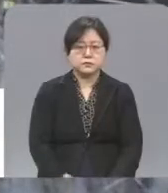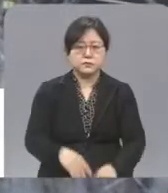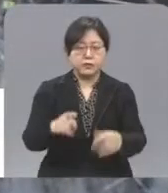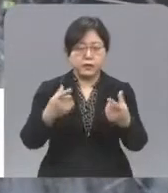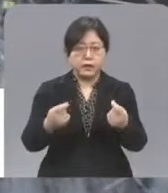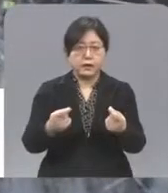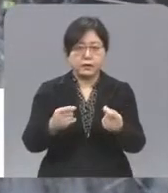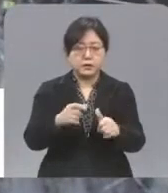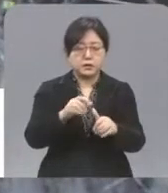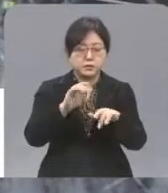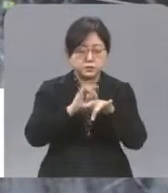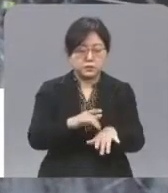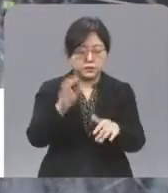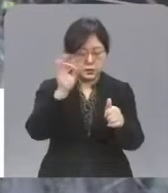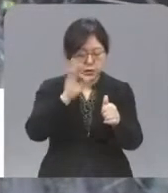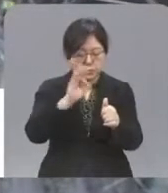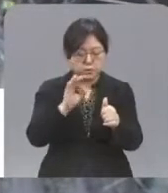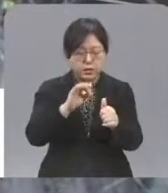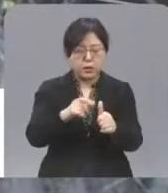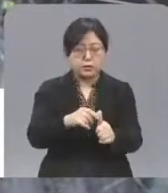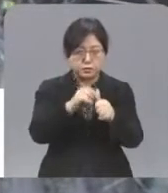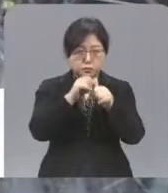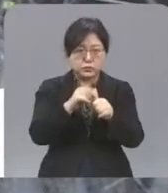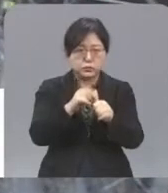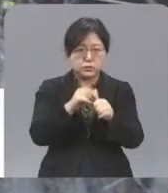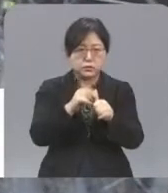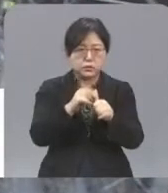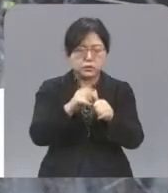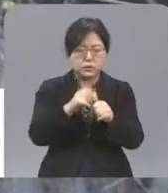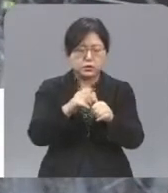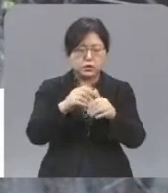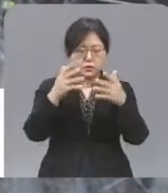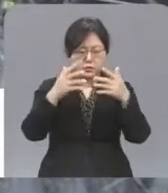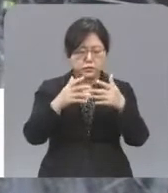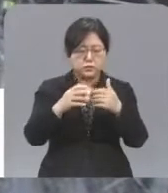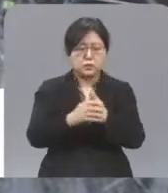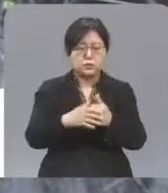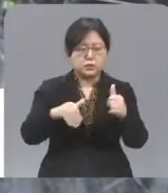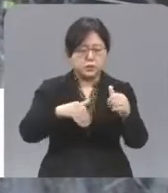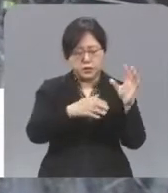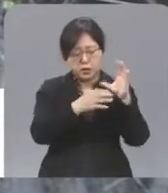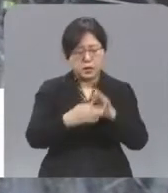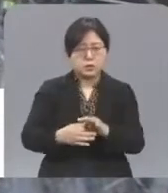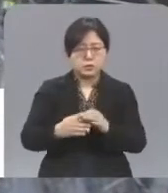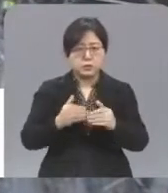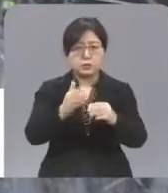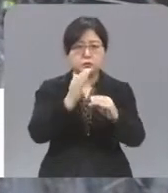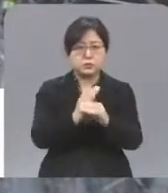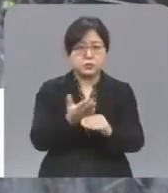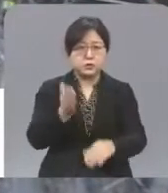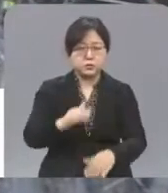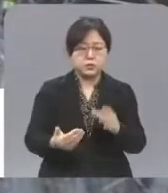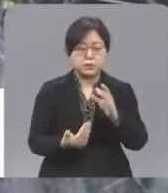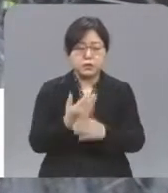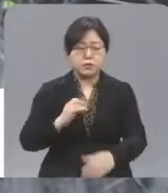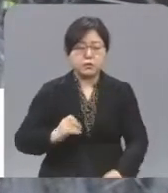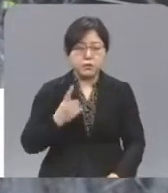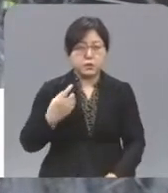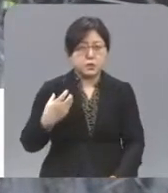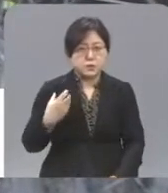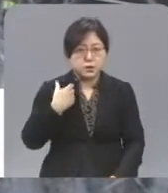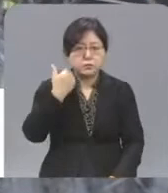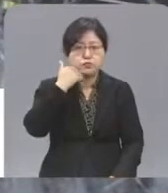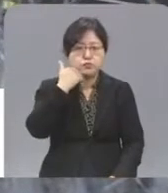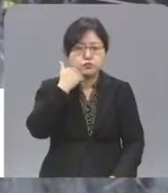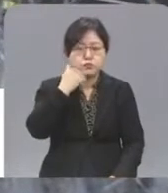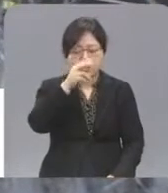이처럼 실종자를 찾기 위한 수색과 구조는 악조건을 뚫고 계속되고 있습니다. 하지만 사고 원인과 책임을 가리기